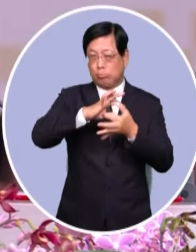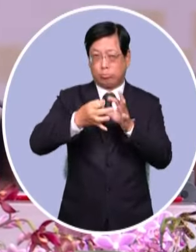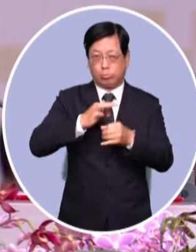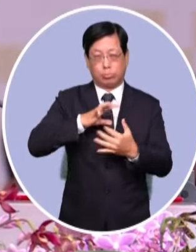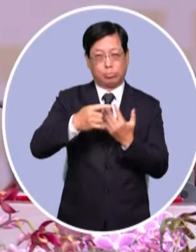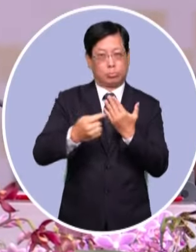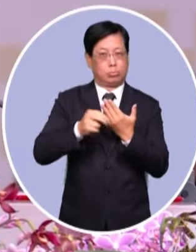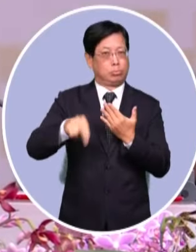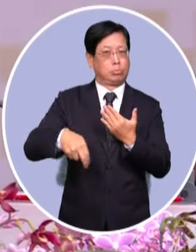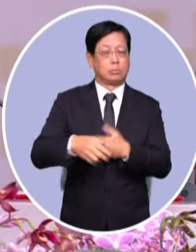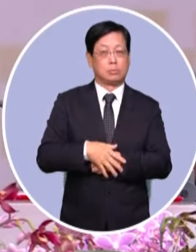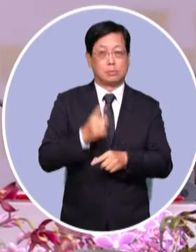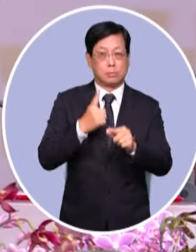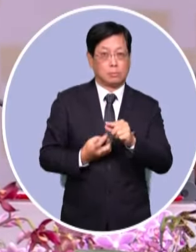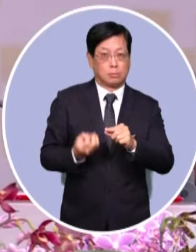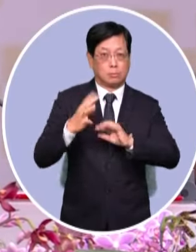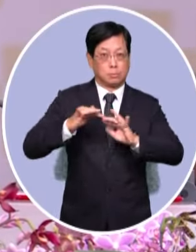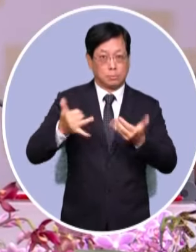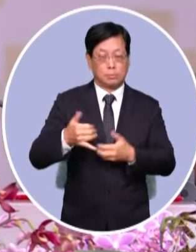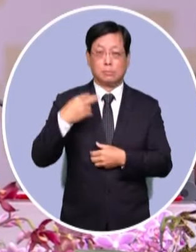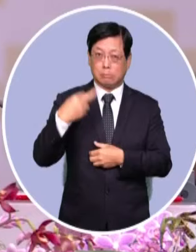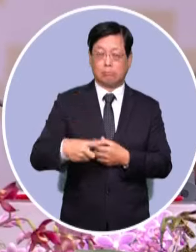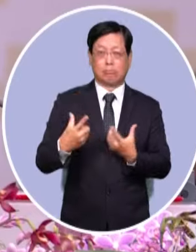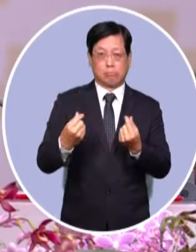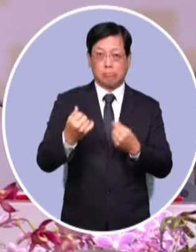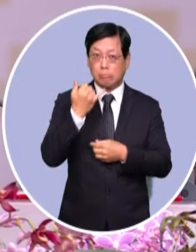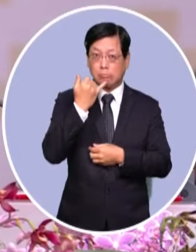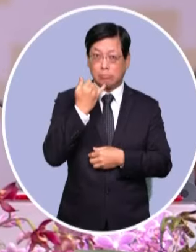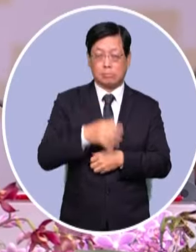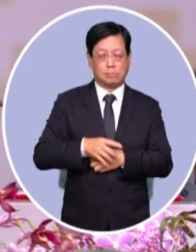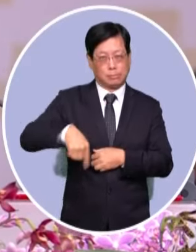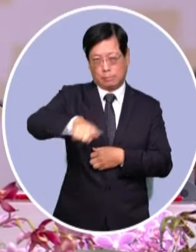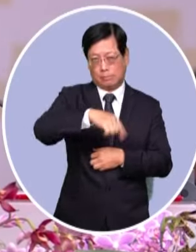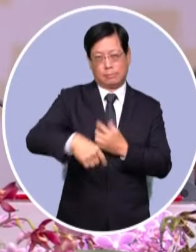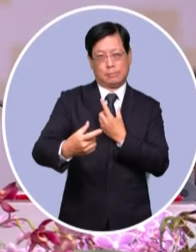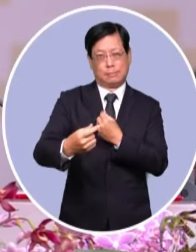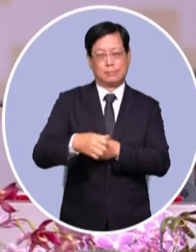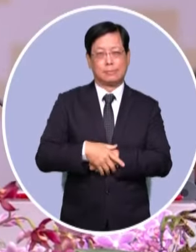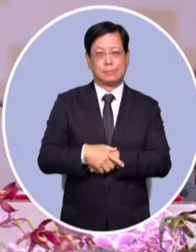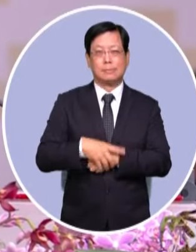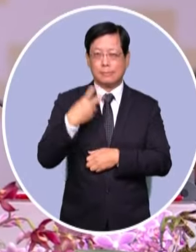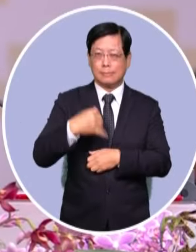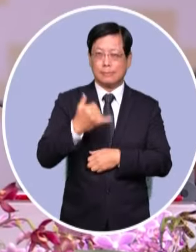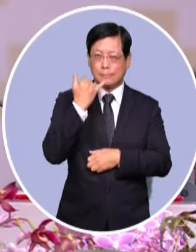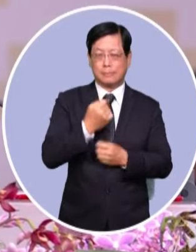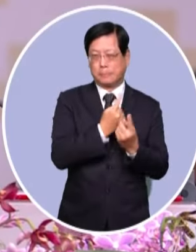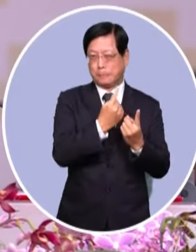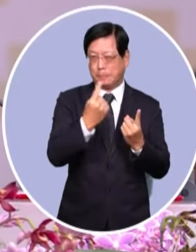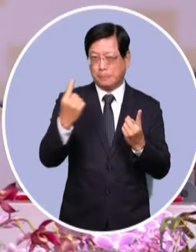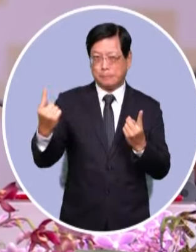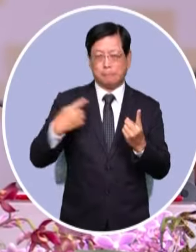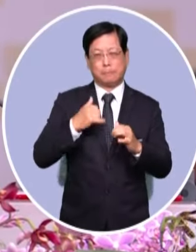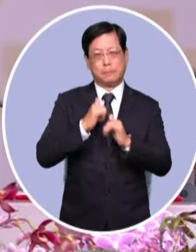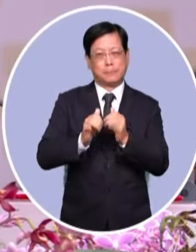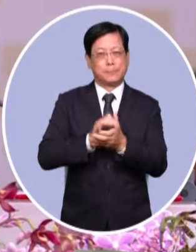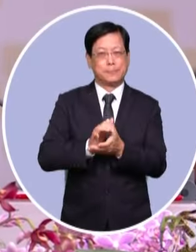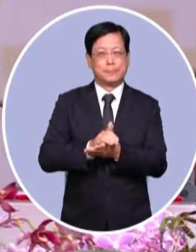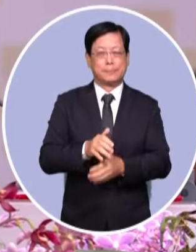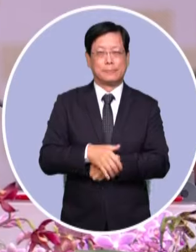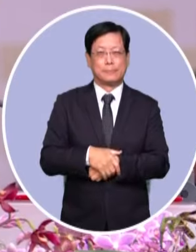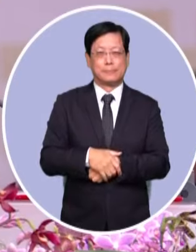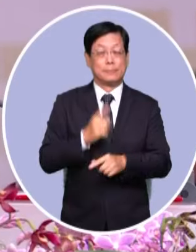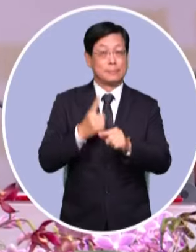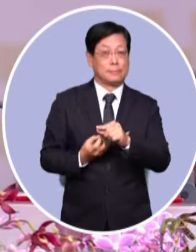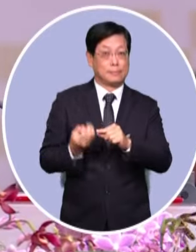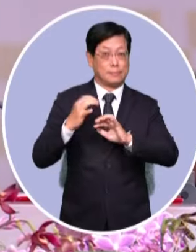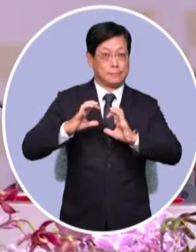选手，中华民国也可以是在座的各位，也可以是每一个国人同胞，中